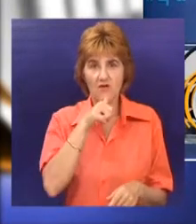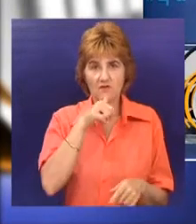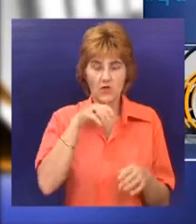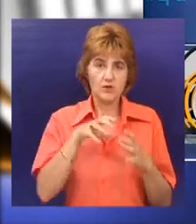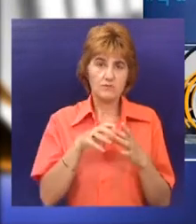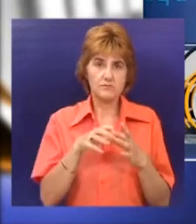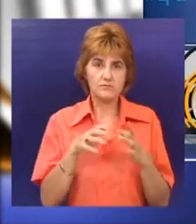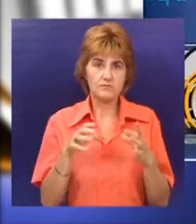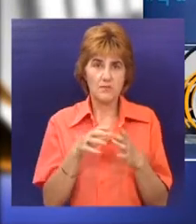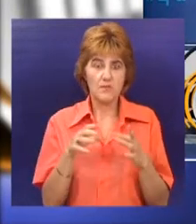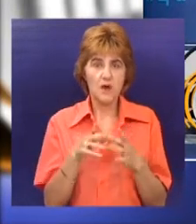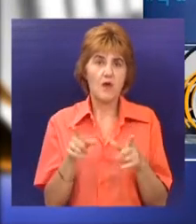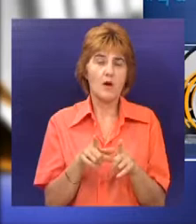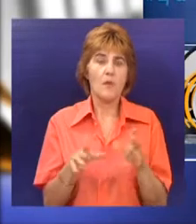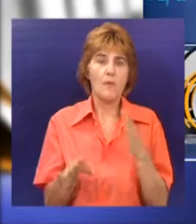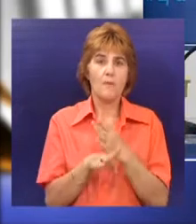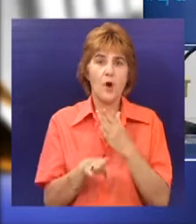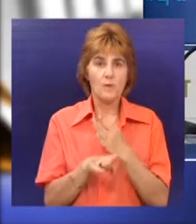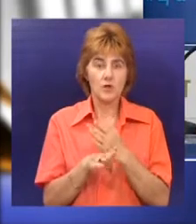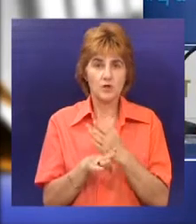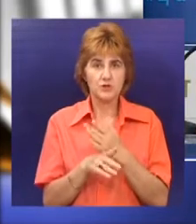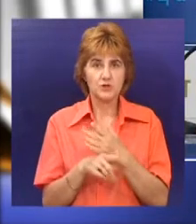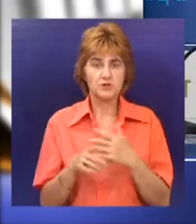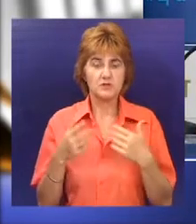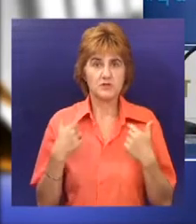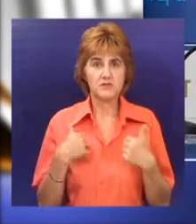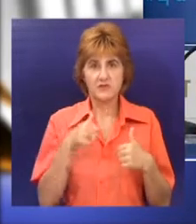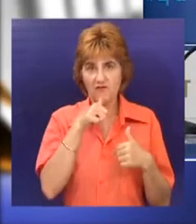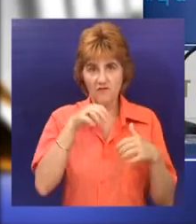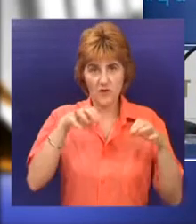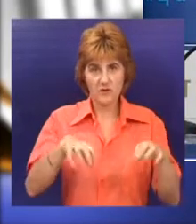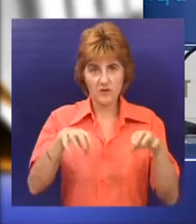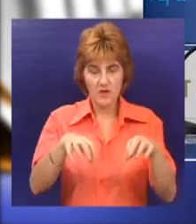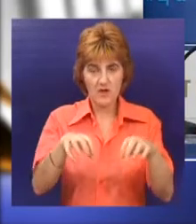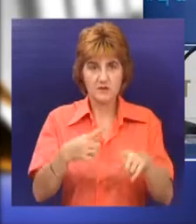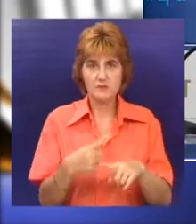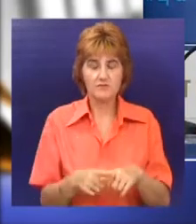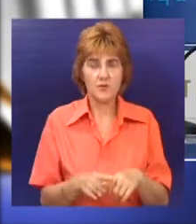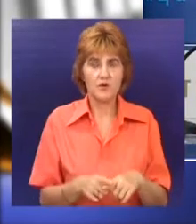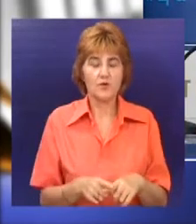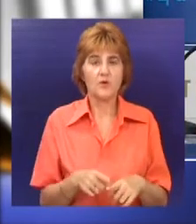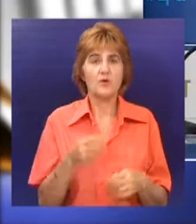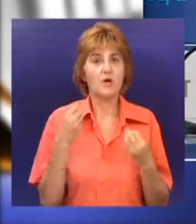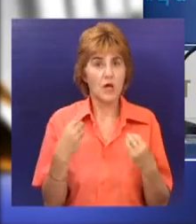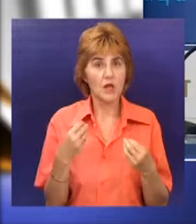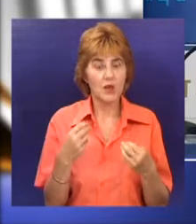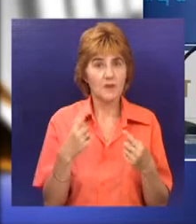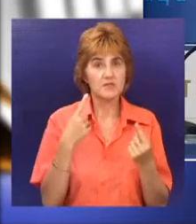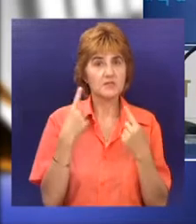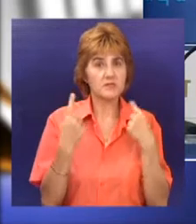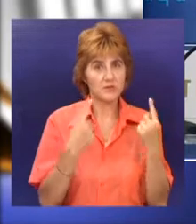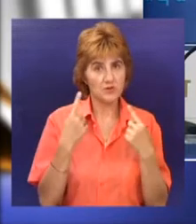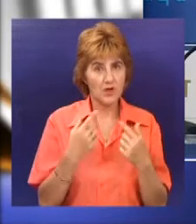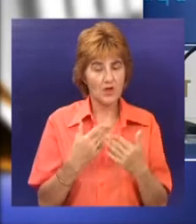jedna ovako mala pomoć za organizme u vodi. Imali smo jako dobru